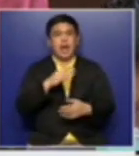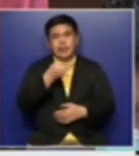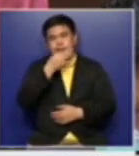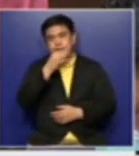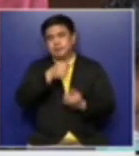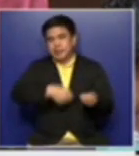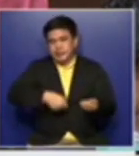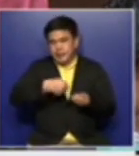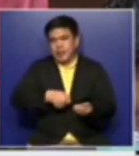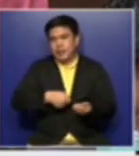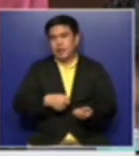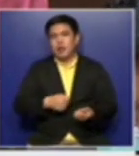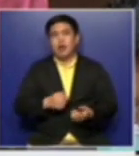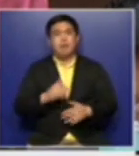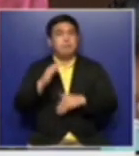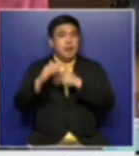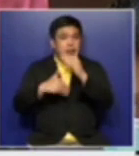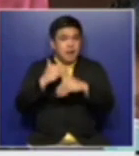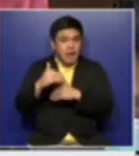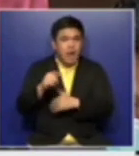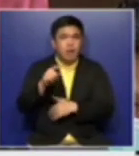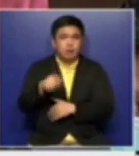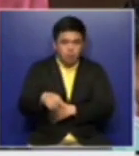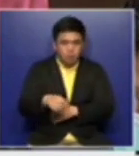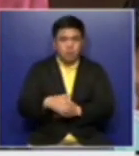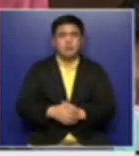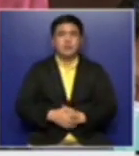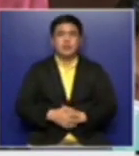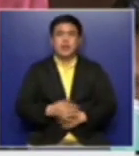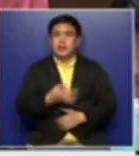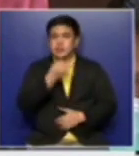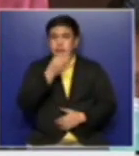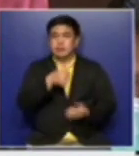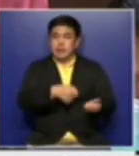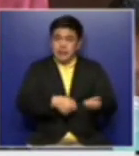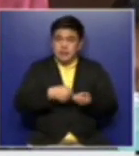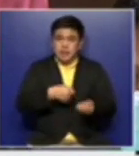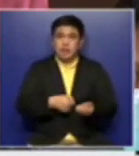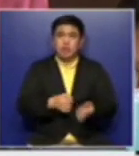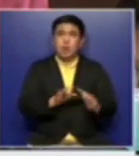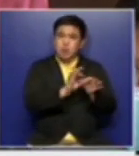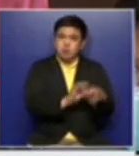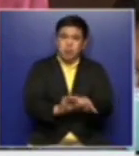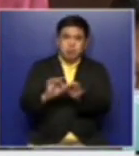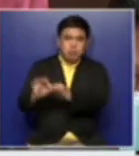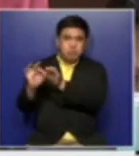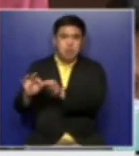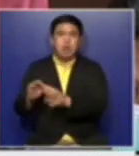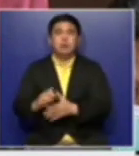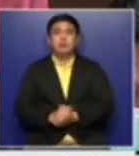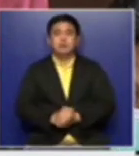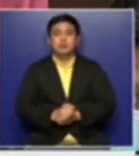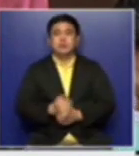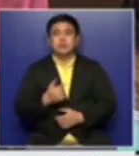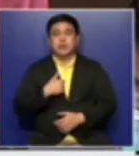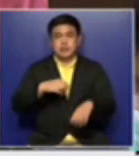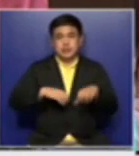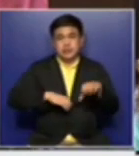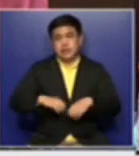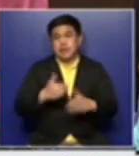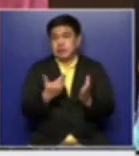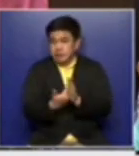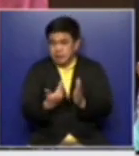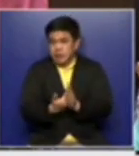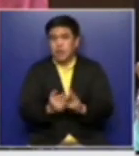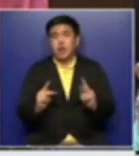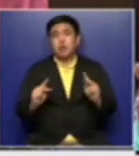มุ่งพัฒนาสู่อุตสาหกรรมฉะนั้นเกษตรกรรมและอุตสาหกรรมต้องเชื่อมโยงสอดรับกันการจัดสรรงบประมาณของกระทรว